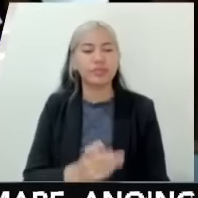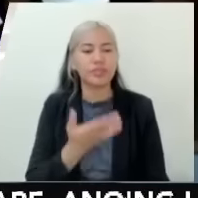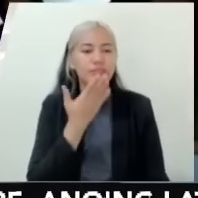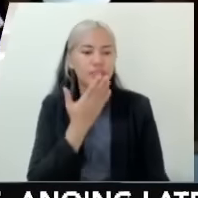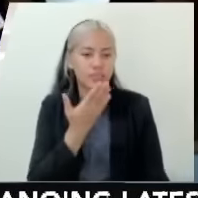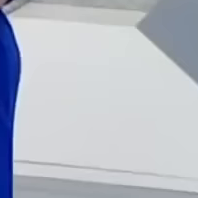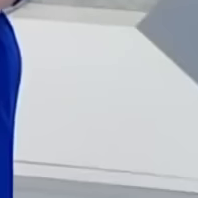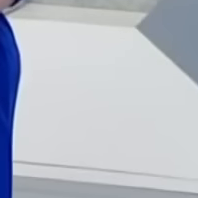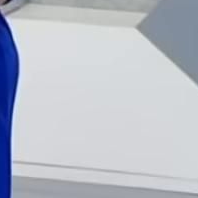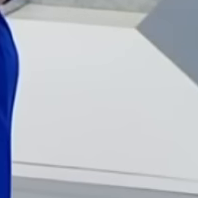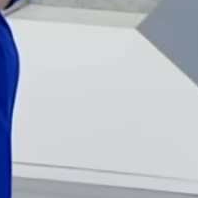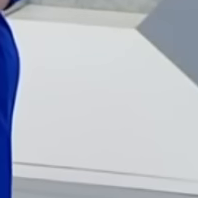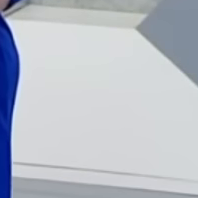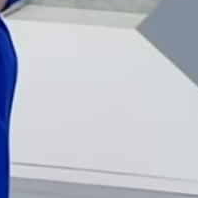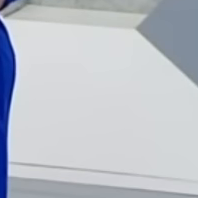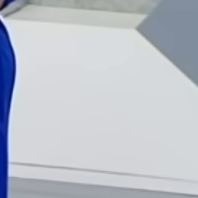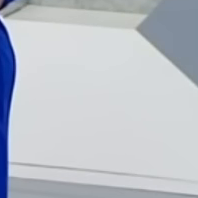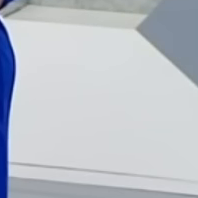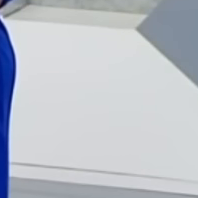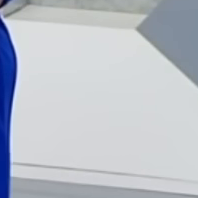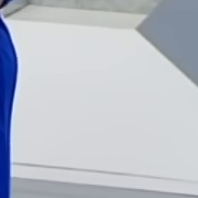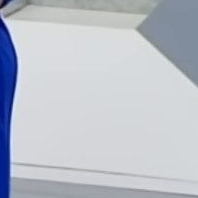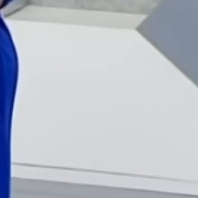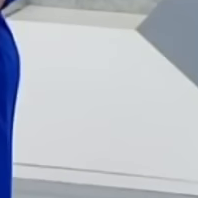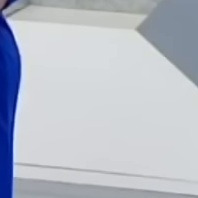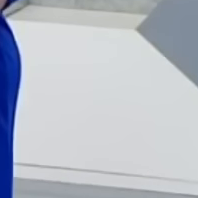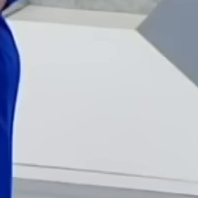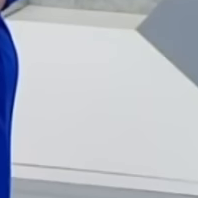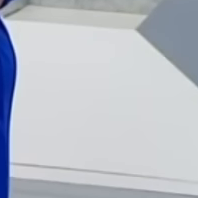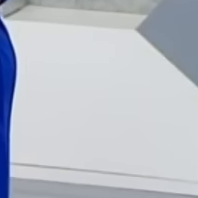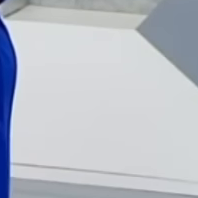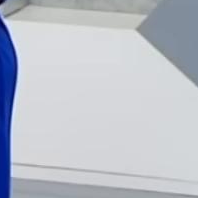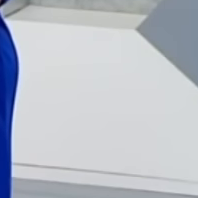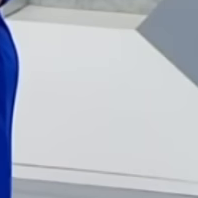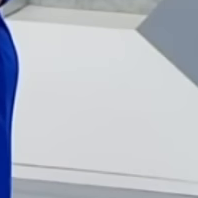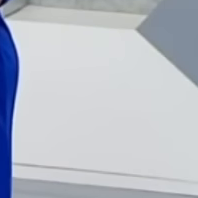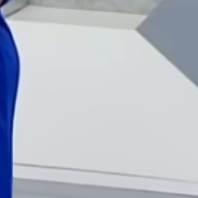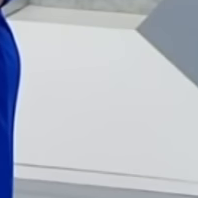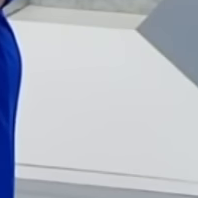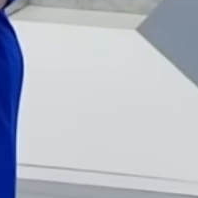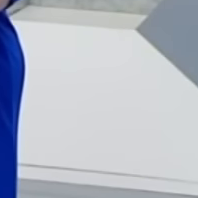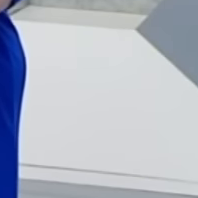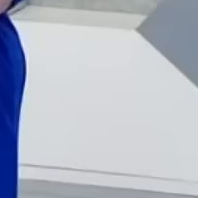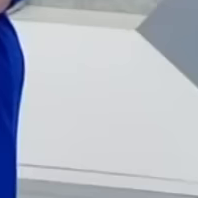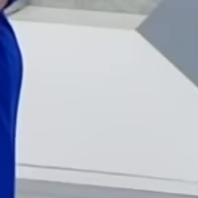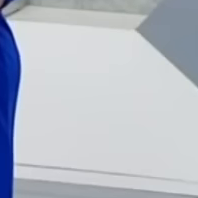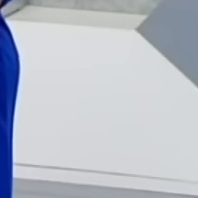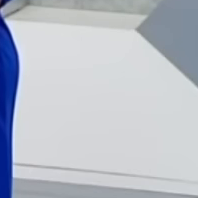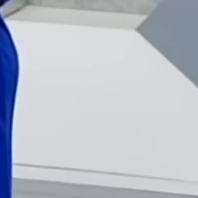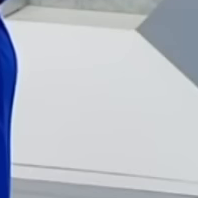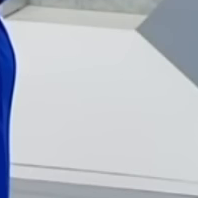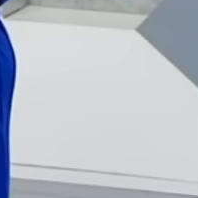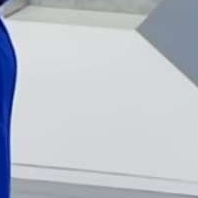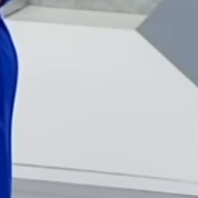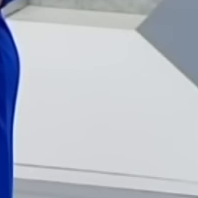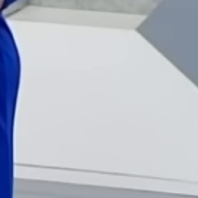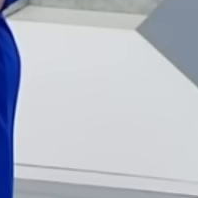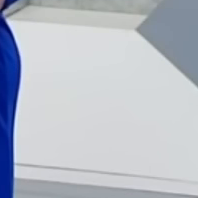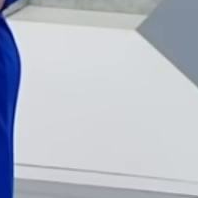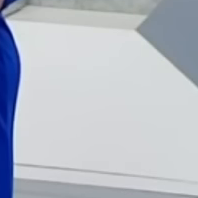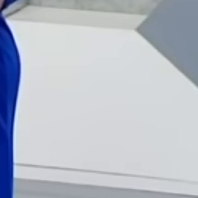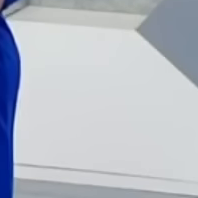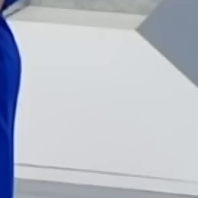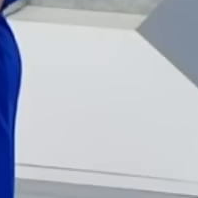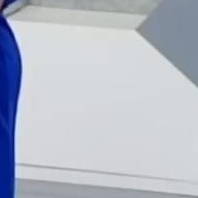Gonzalez. Kapuso, para sa mga maiinit na balita, mag-subscribe sa GMA Integrated News sa YouTube. Sa mga kapuso